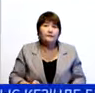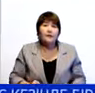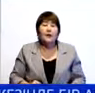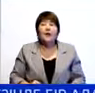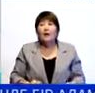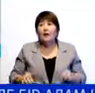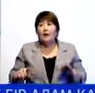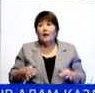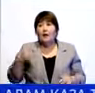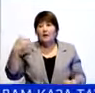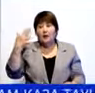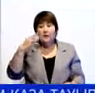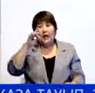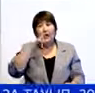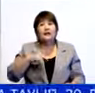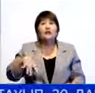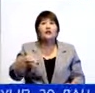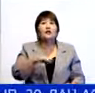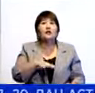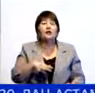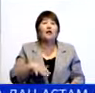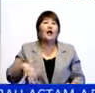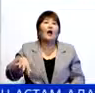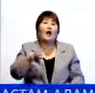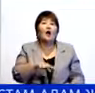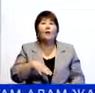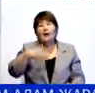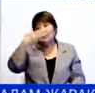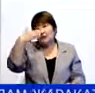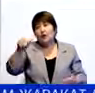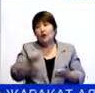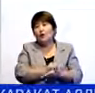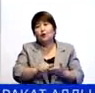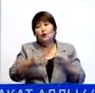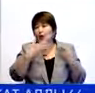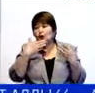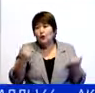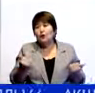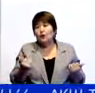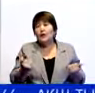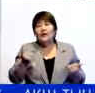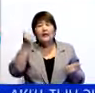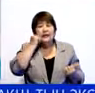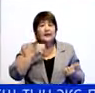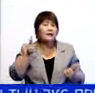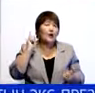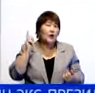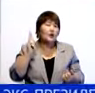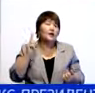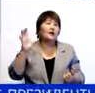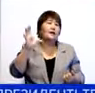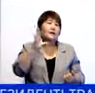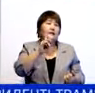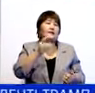Шараның мақсаты Қазақстан Республикамыздың аумағында мүлдем құжатсыз немесе ескі үлгідегі кеңес одағы